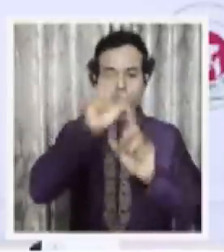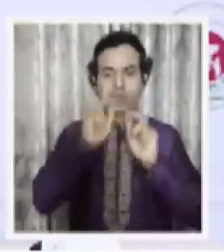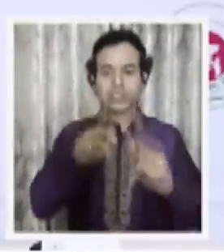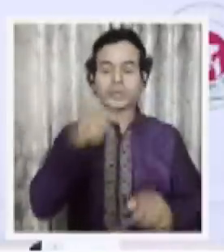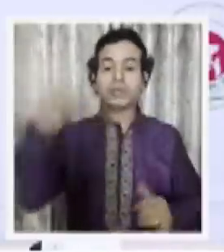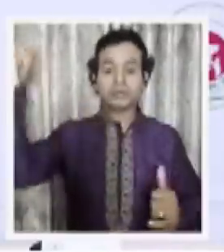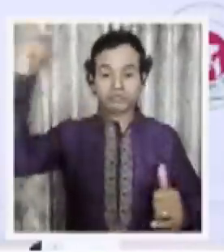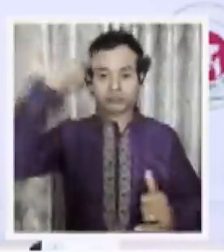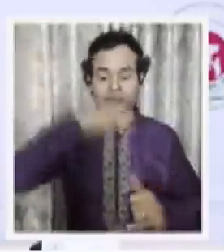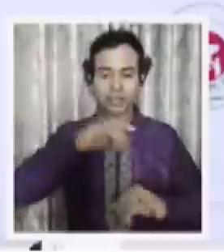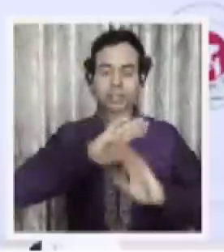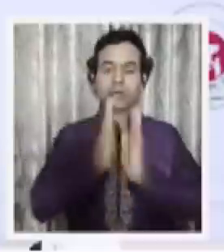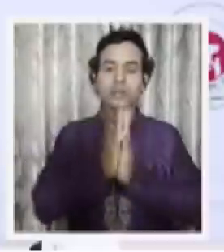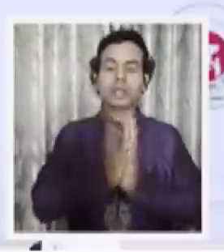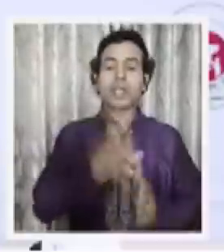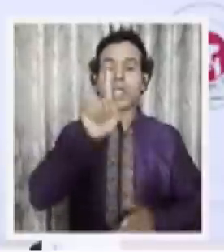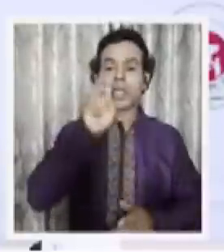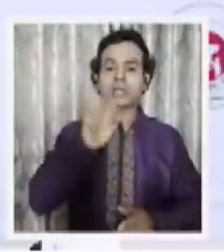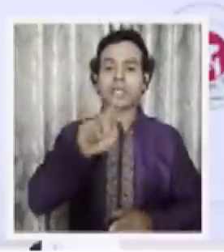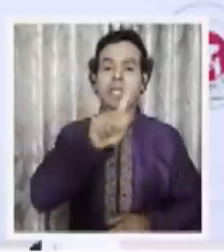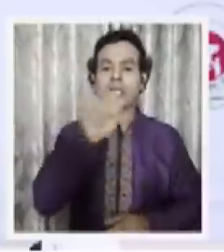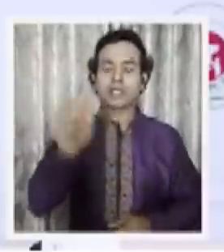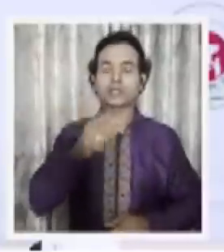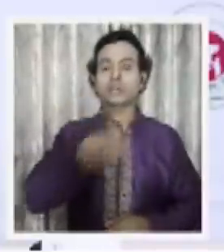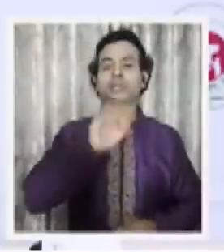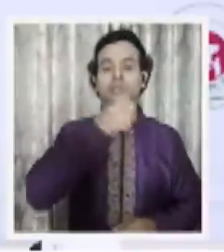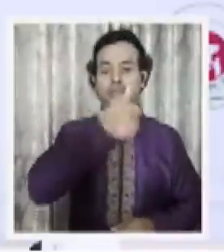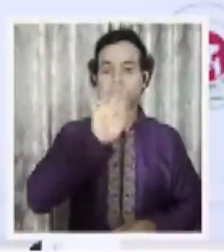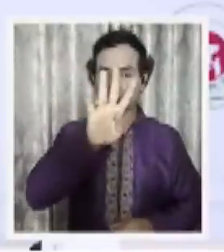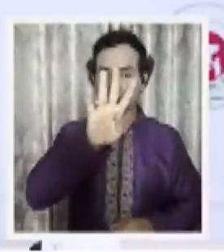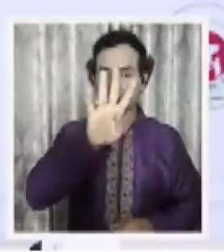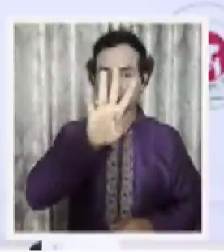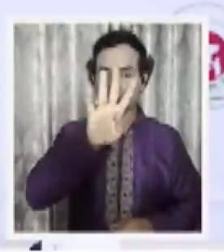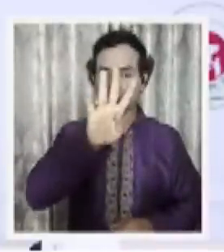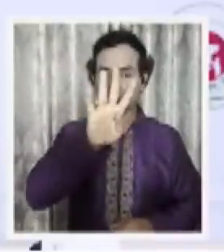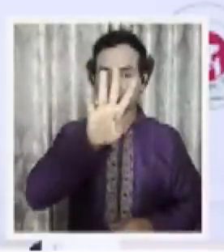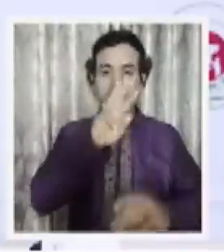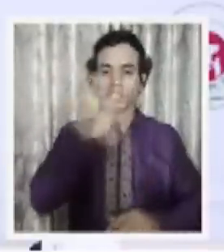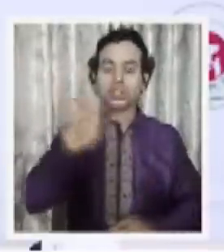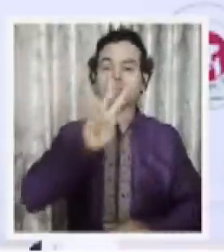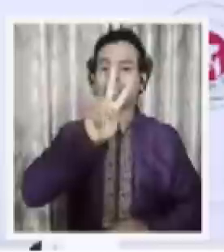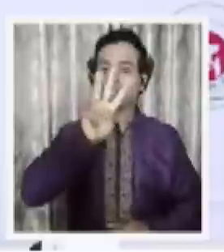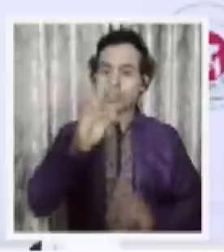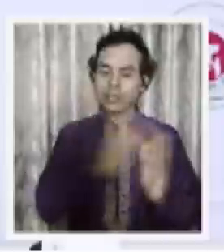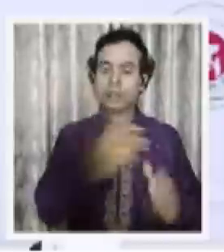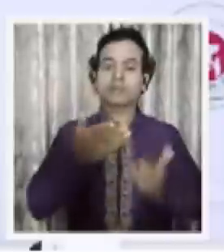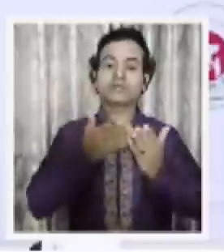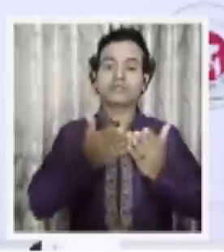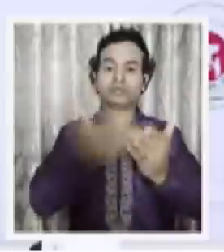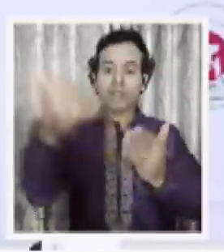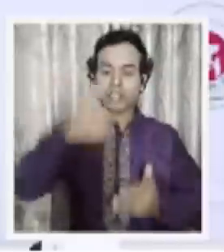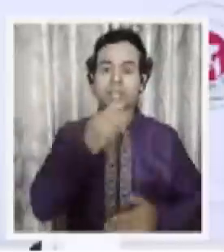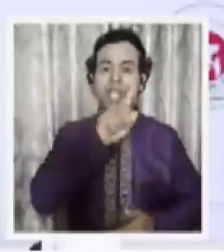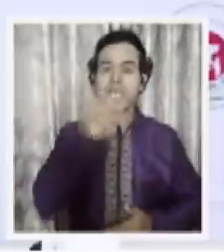বিমানবন্দরে 1,165 জন, সকল স্থল বন্দরে 323 জন, 2টি সমুদ্র বন্দরে 179 জন। এ